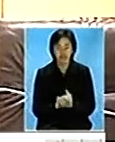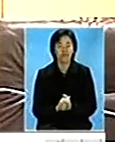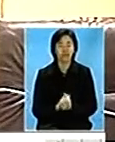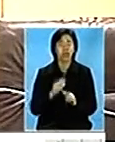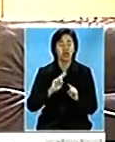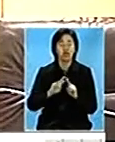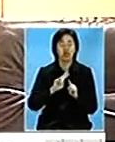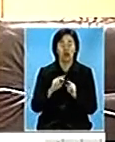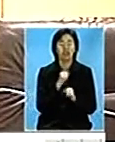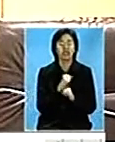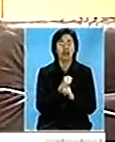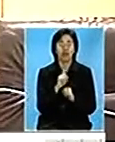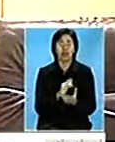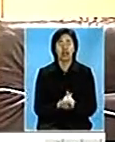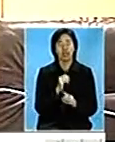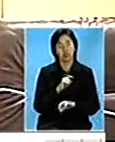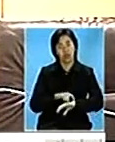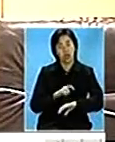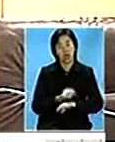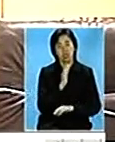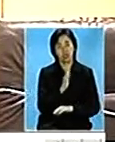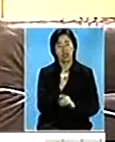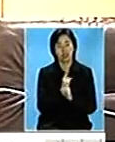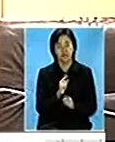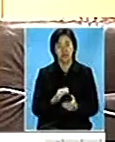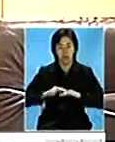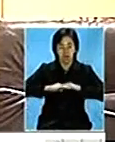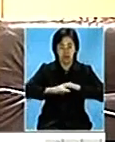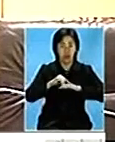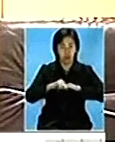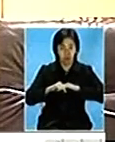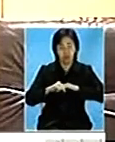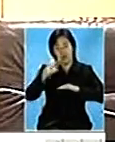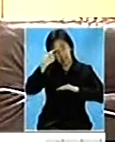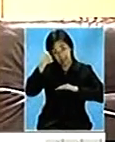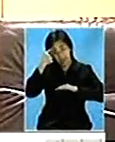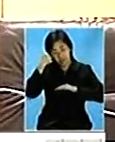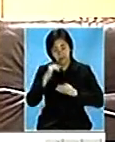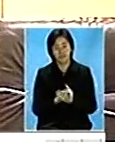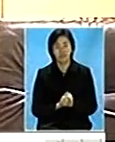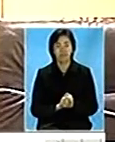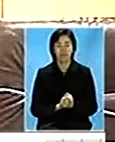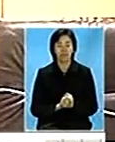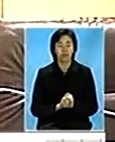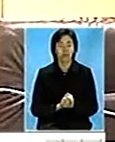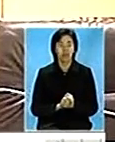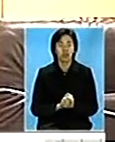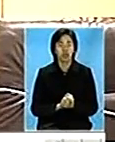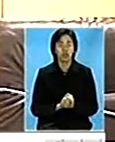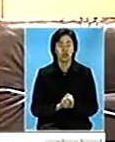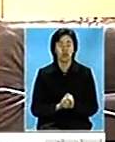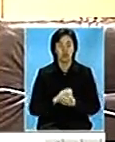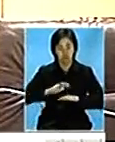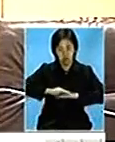ตามกำหนดเวลาเมื่อครบกำหนดเวลาเช่นผิวจราจรการลาดยางซึ่งลาดยางก็มีอ